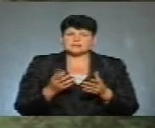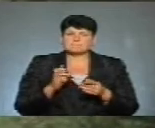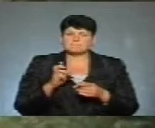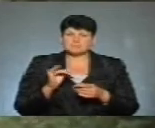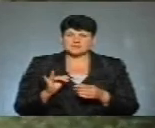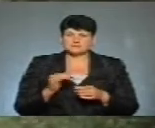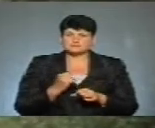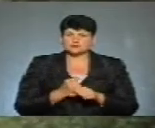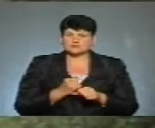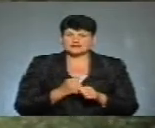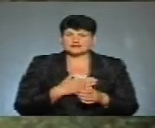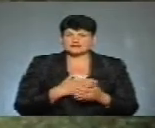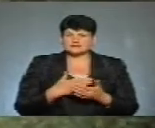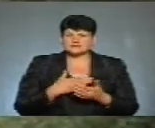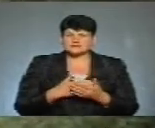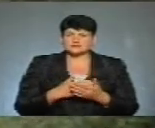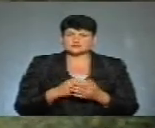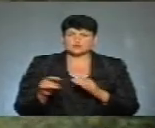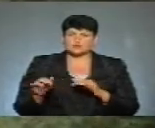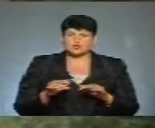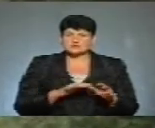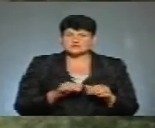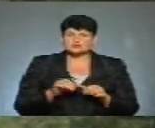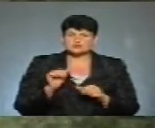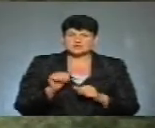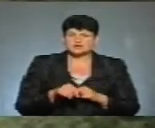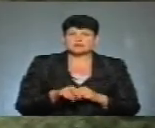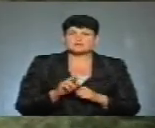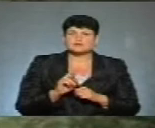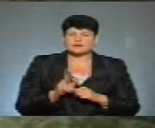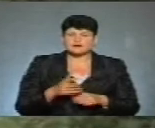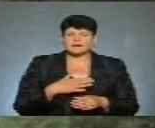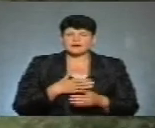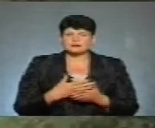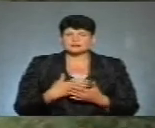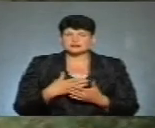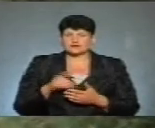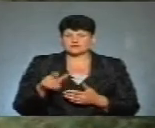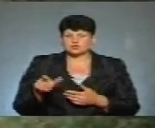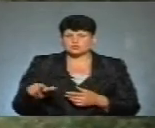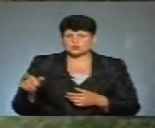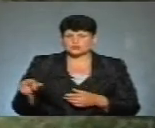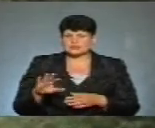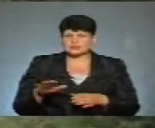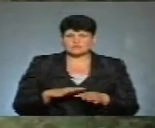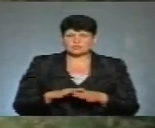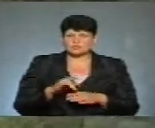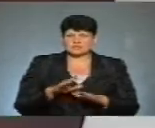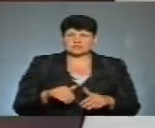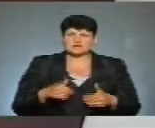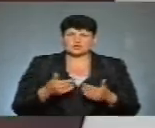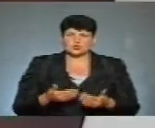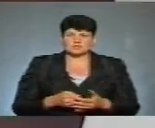спричиняли активізацію підпроцесу, окрім як активності людей і невиконання ними